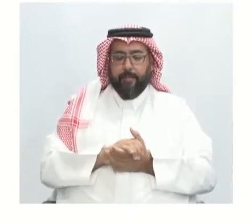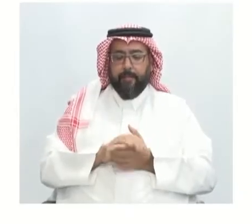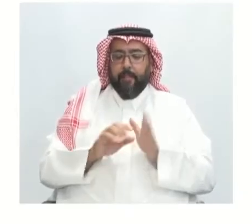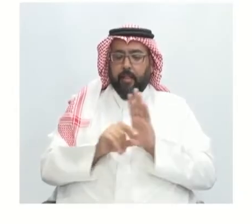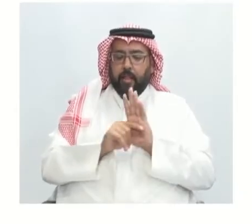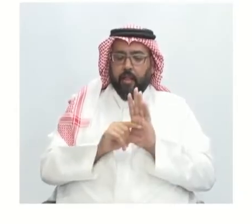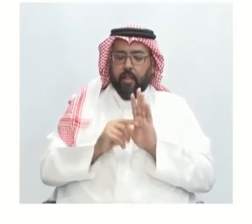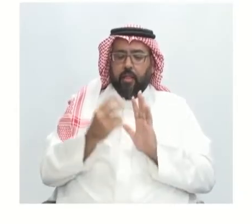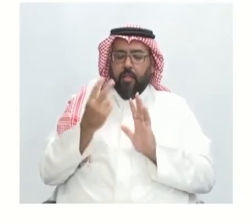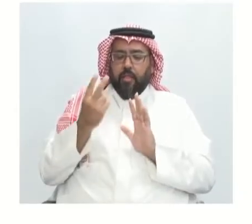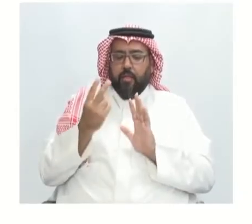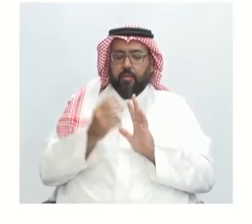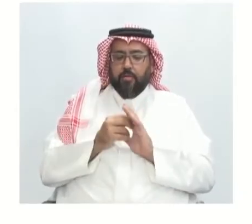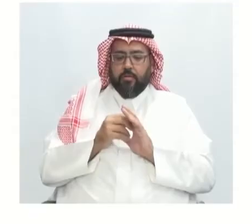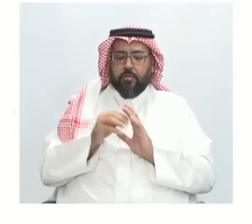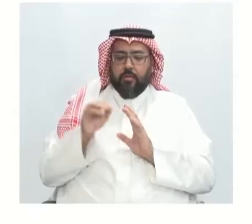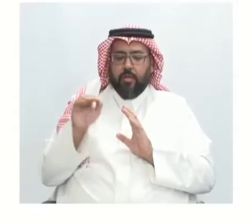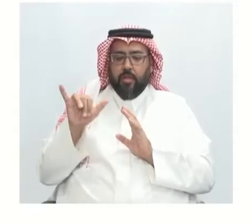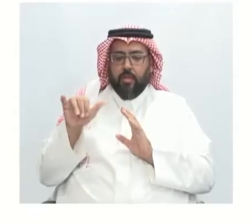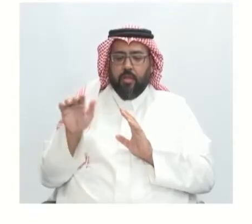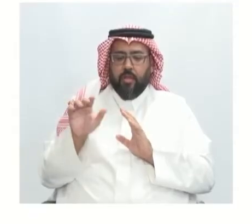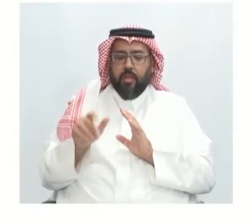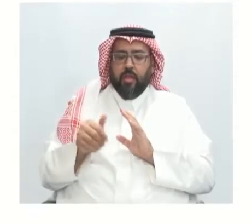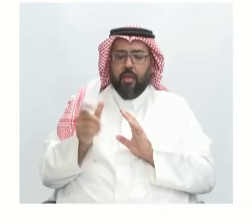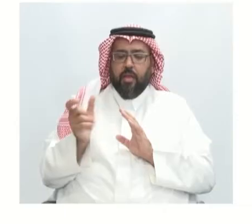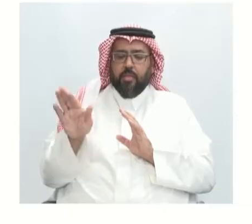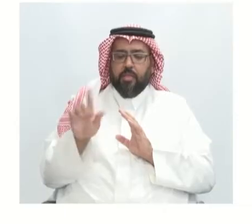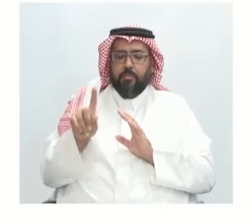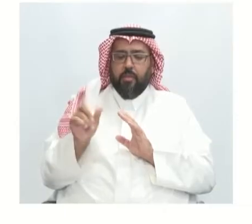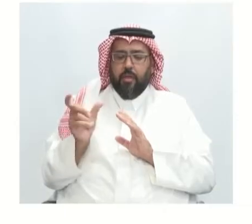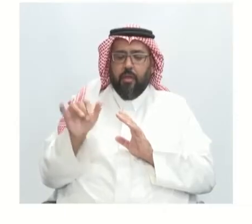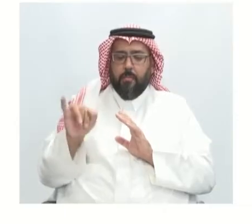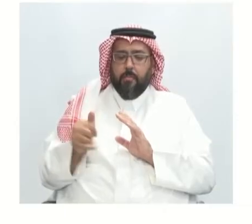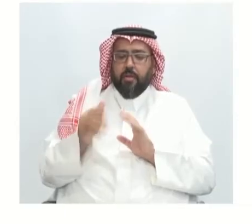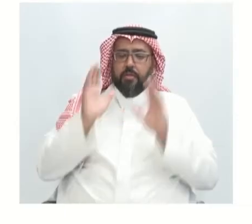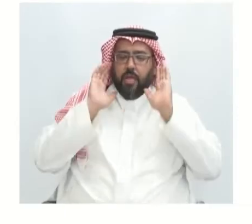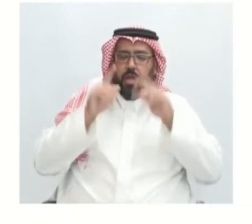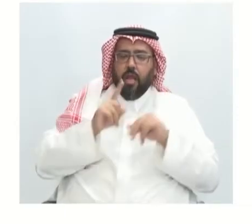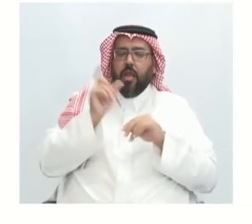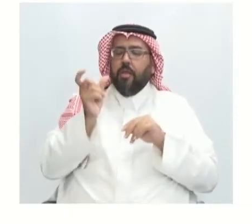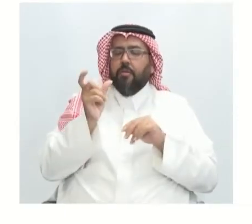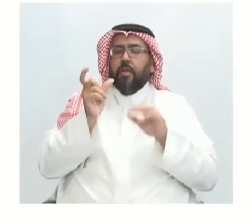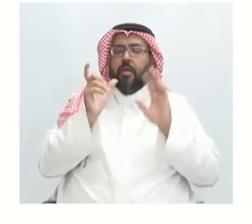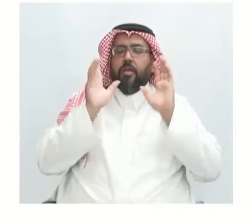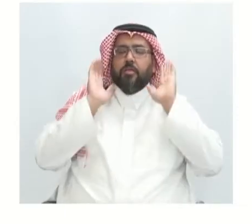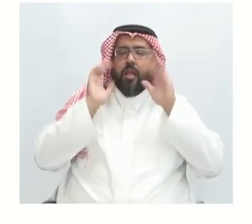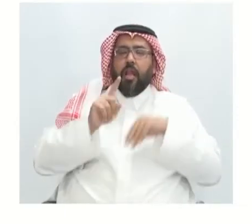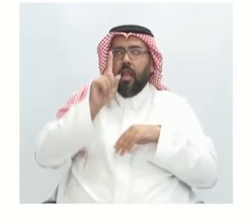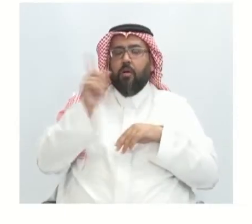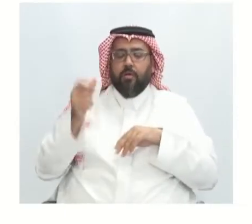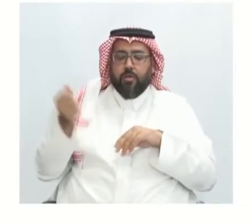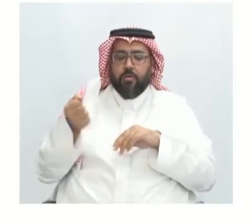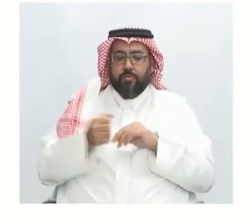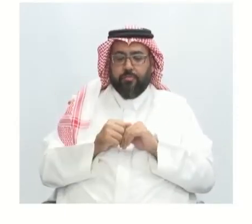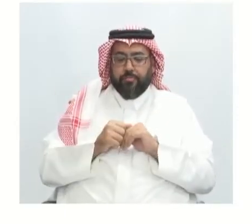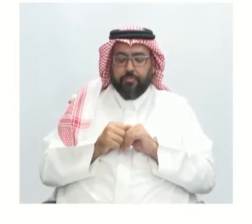الاخر او الدليل الاخر وهو حديث ان حديث النبي صلى الله عليه وسلم حديث انس بن